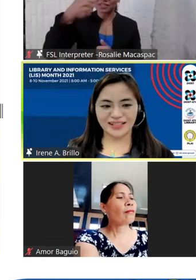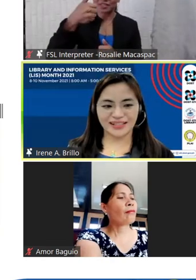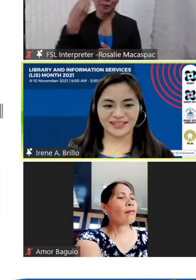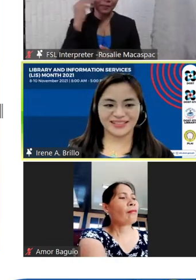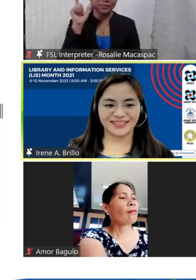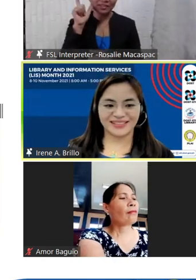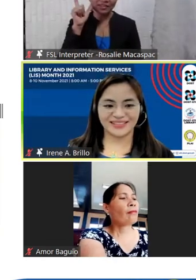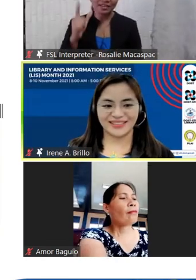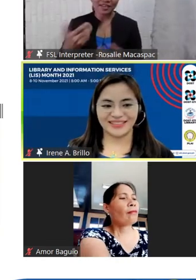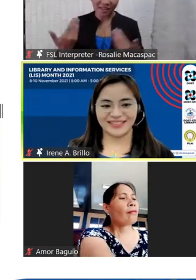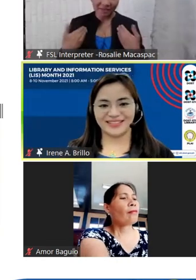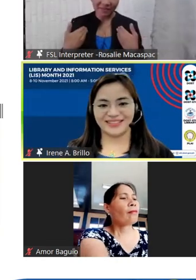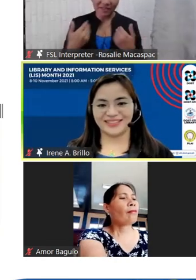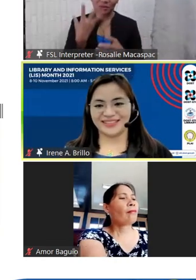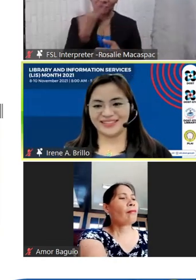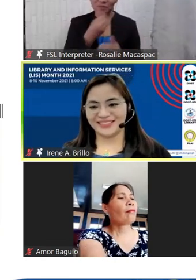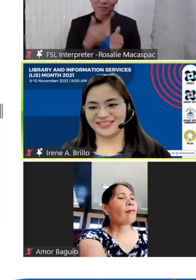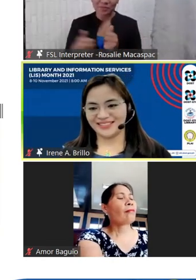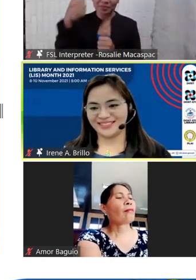sila?